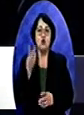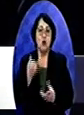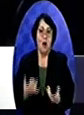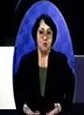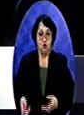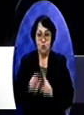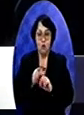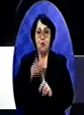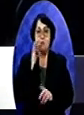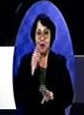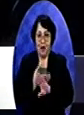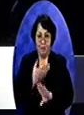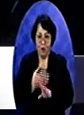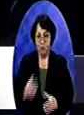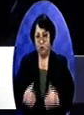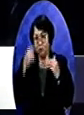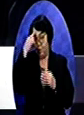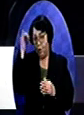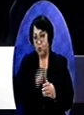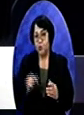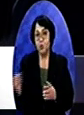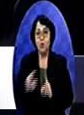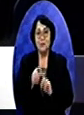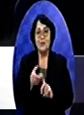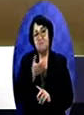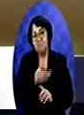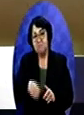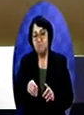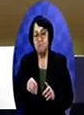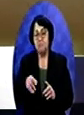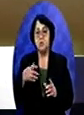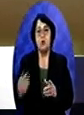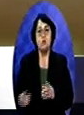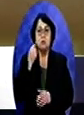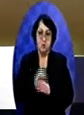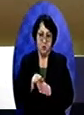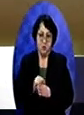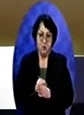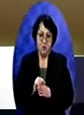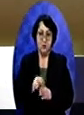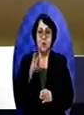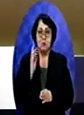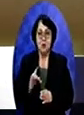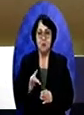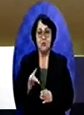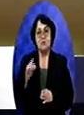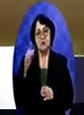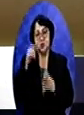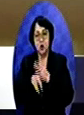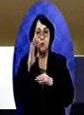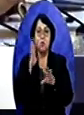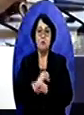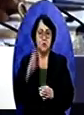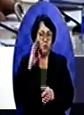батлан хамгаалж хөгжүүлж байна. Монгол улс үүний нэгэн адилаар бэлтгэгдсэн өндөр ур чадвар өхий кибер зэрэгтэй болох нь зайлшгүй шаардлагатай юм.